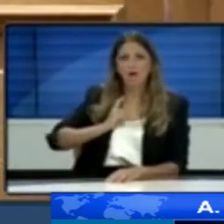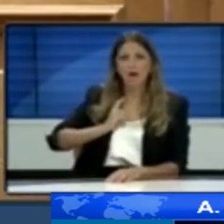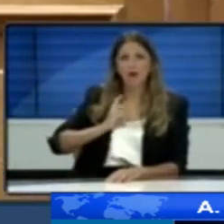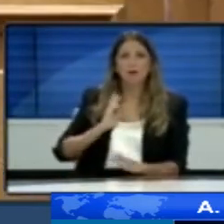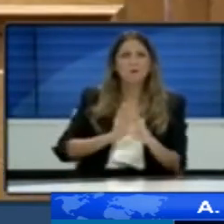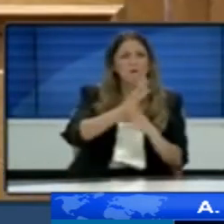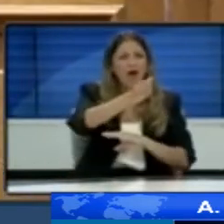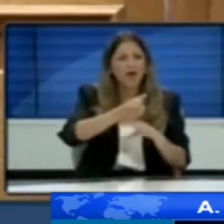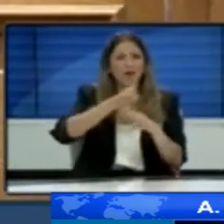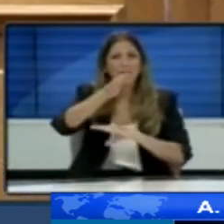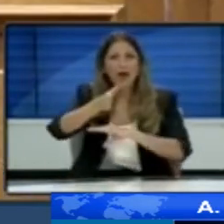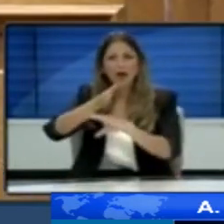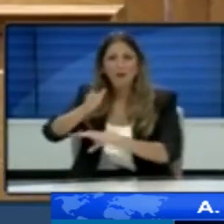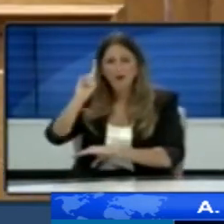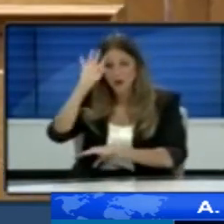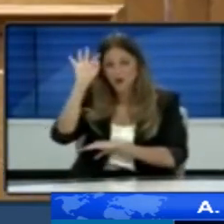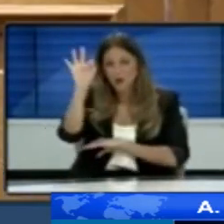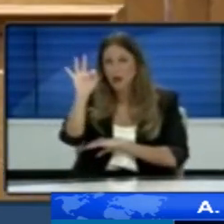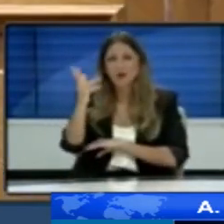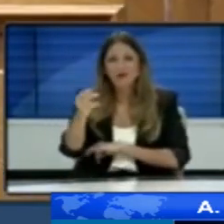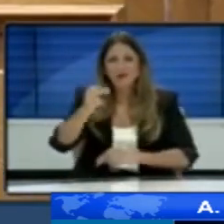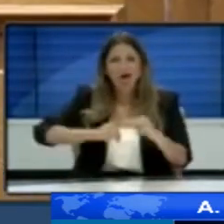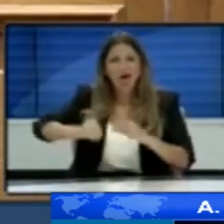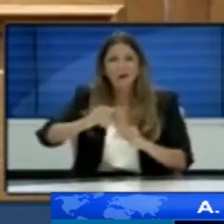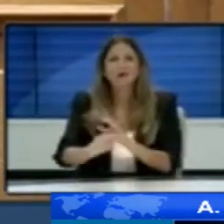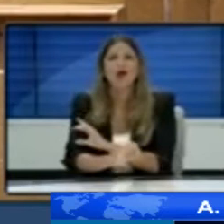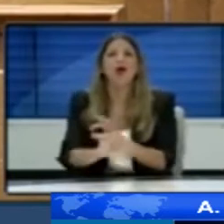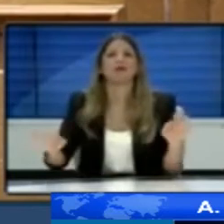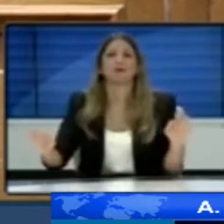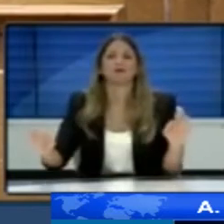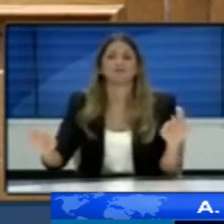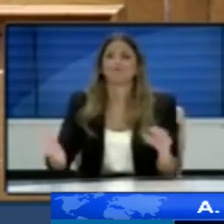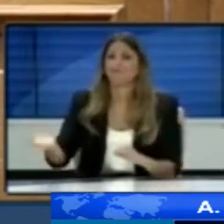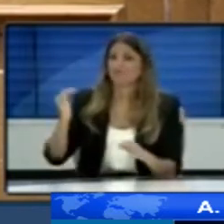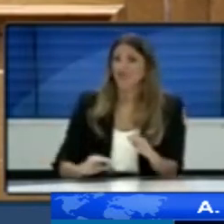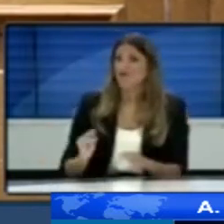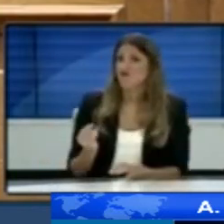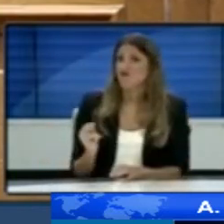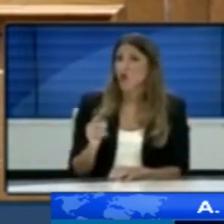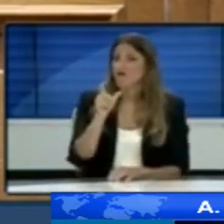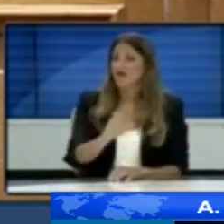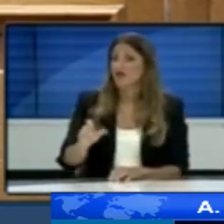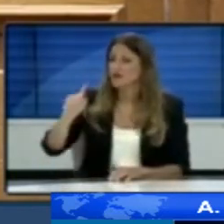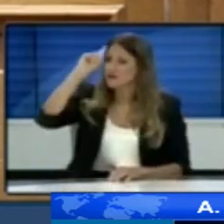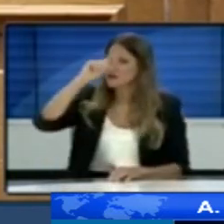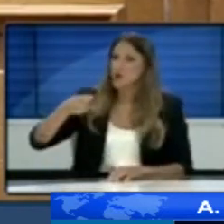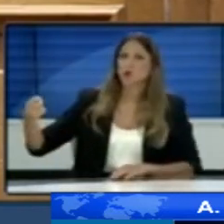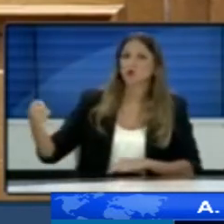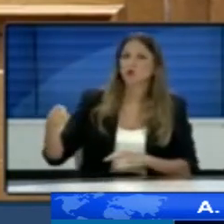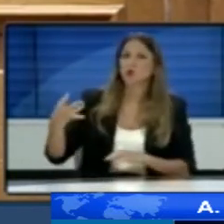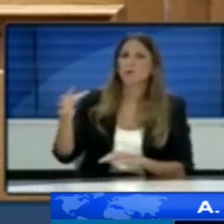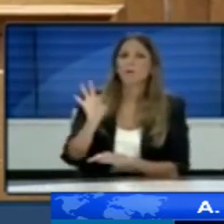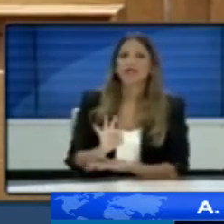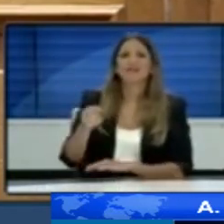τους εξορμήσεις. Δεν βλέπετε τους βουλευτές σας που γνωρίζουν οι άμυροι ότι ένας στους δύο με την